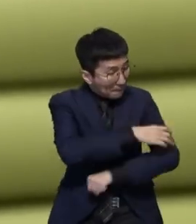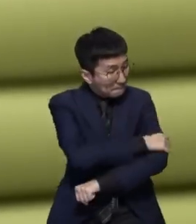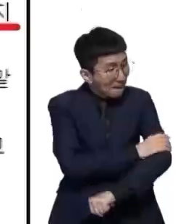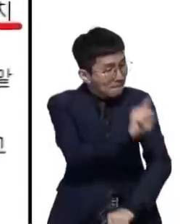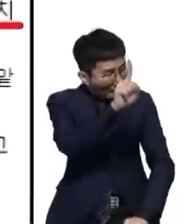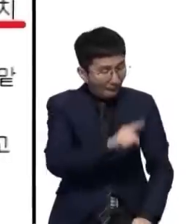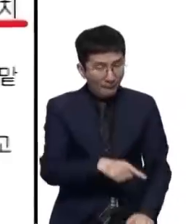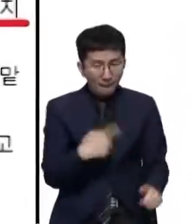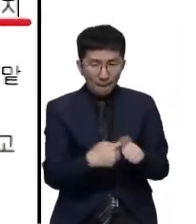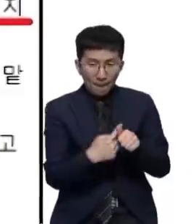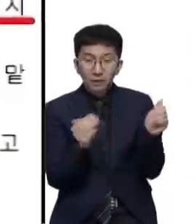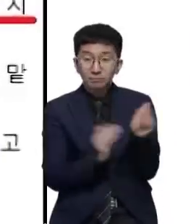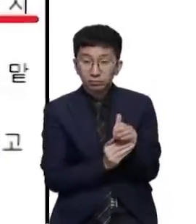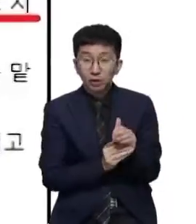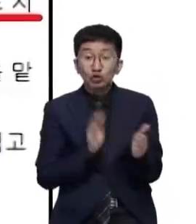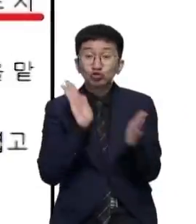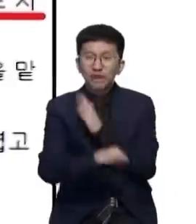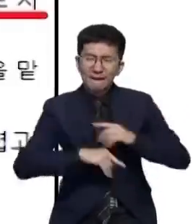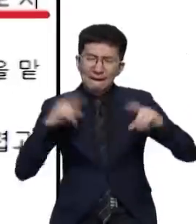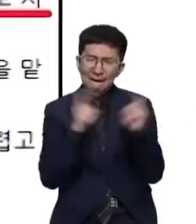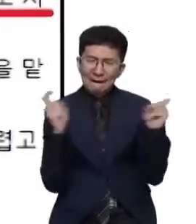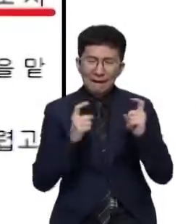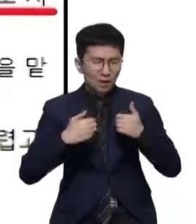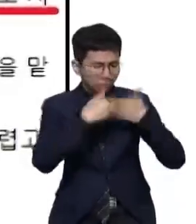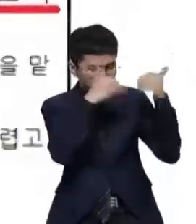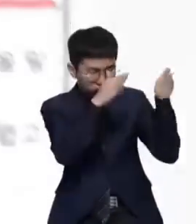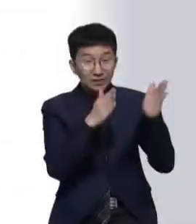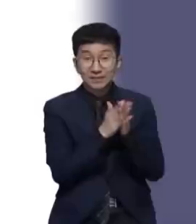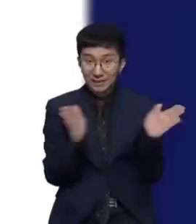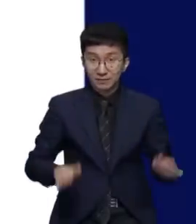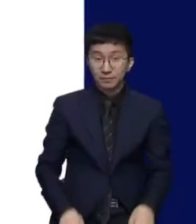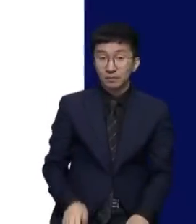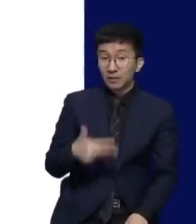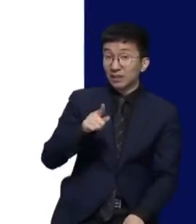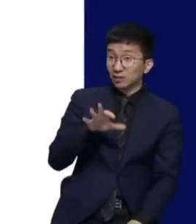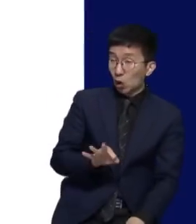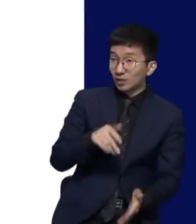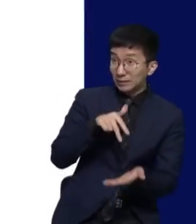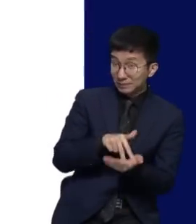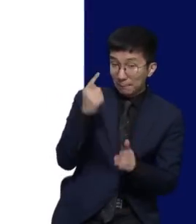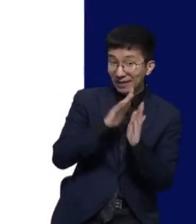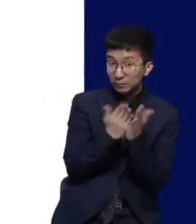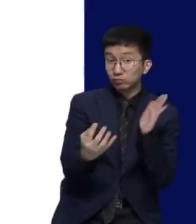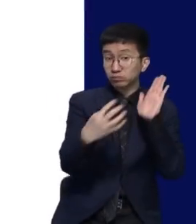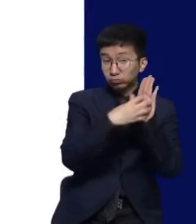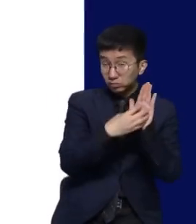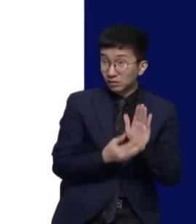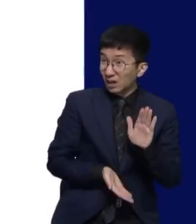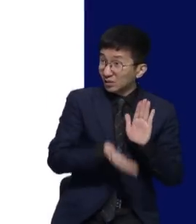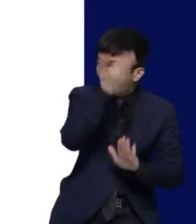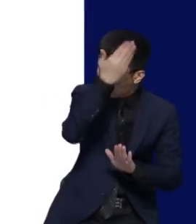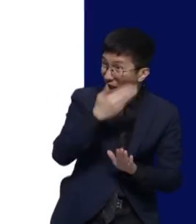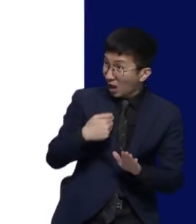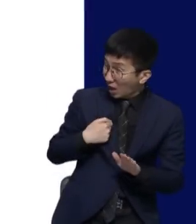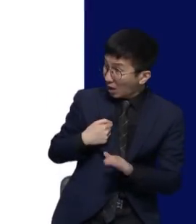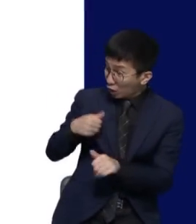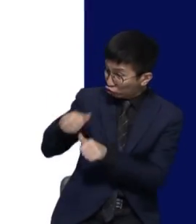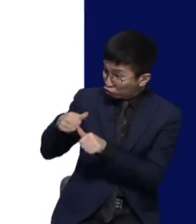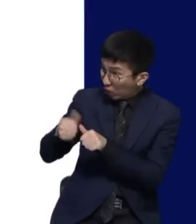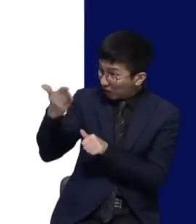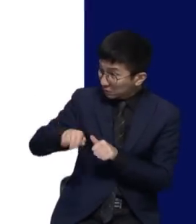급기야 거친 말까지 오갔습니다 정회원이 자신의 sns 에 이 대표가 정치 선배의 우려를 개소리로 치부하는